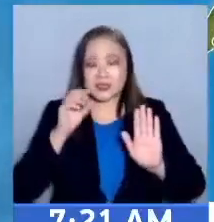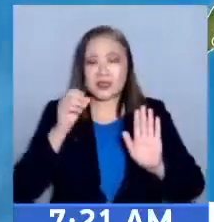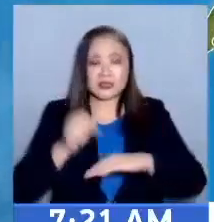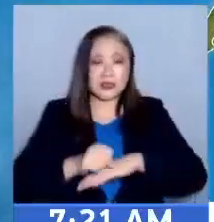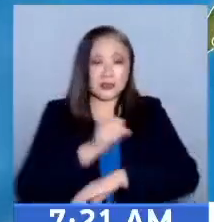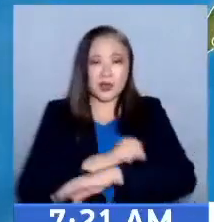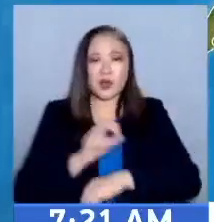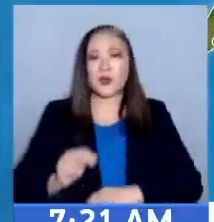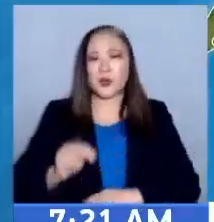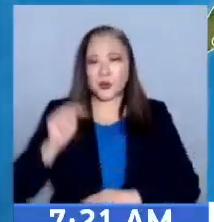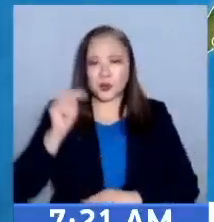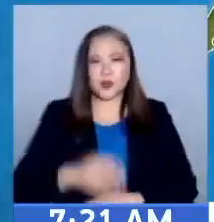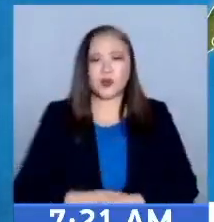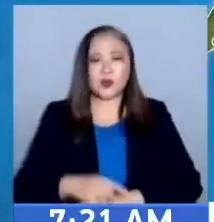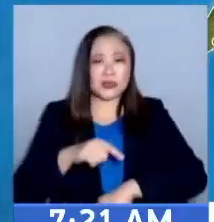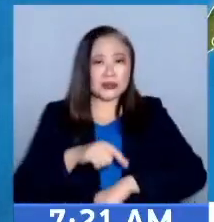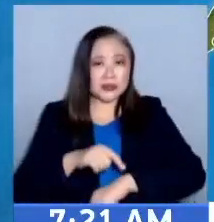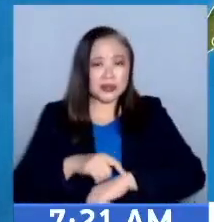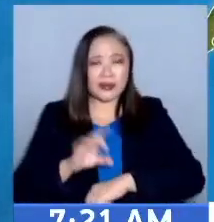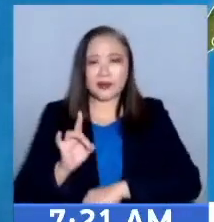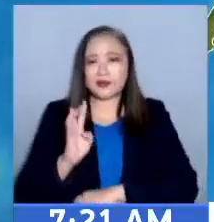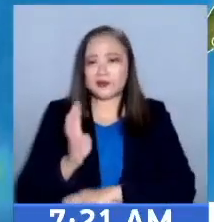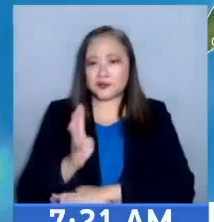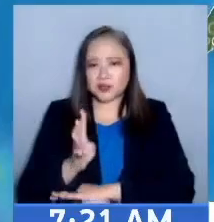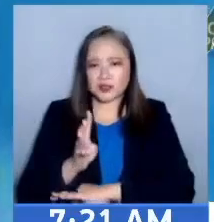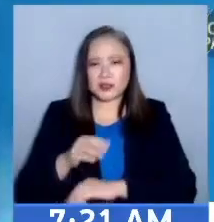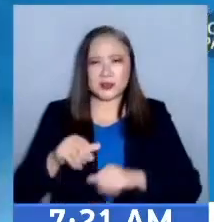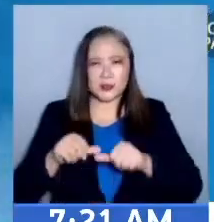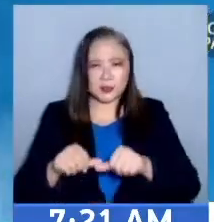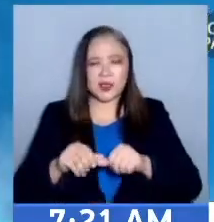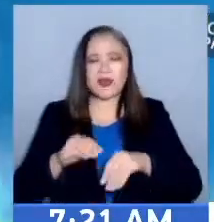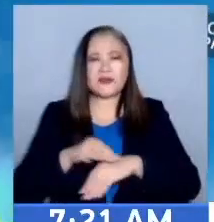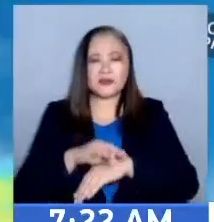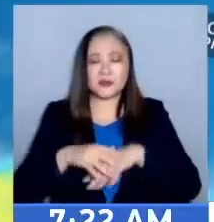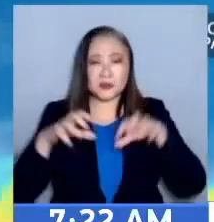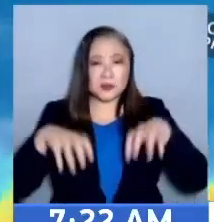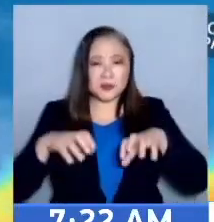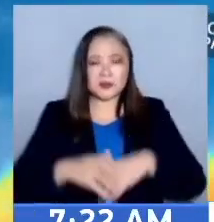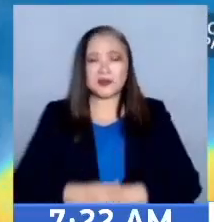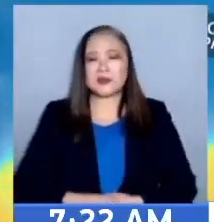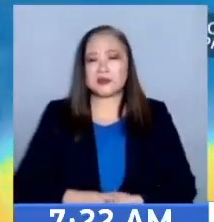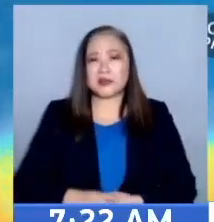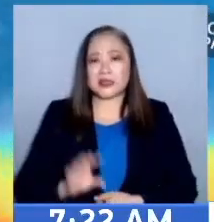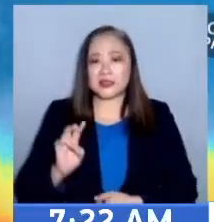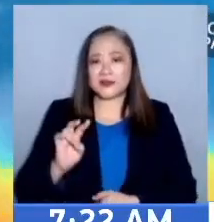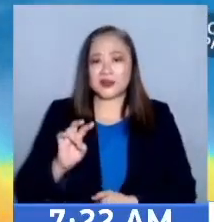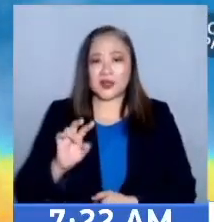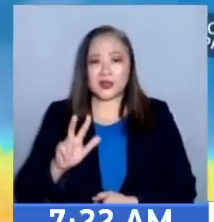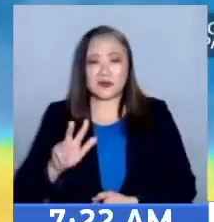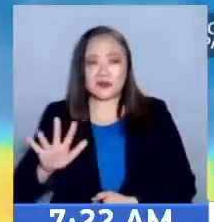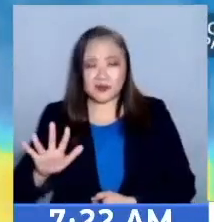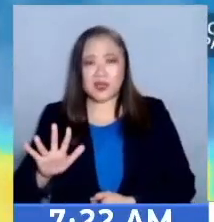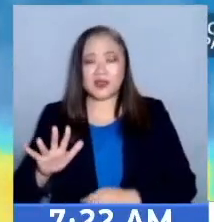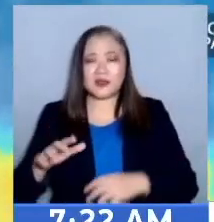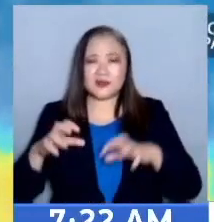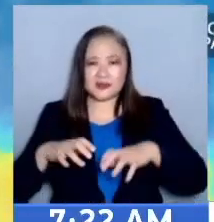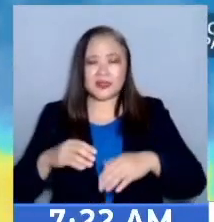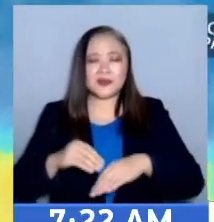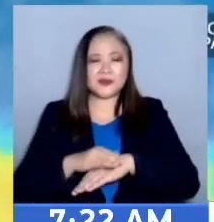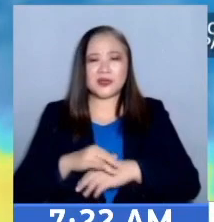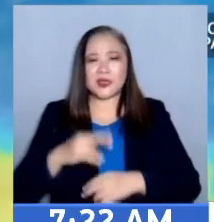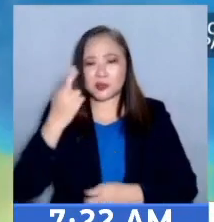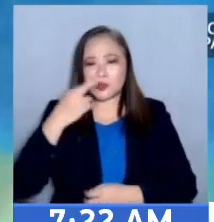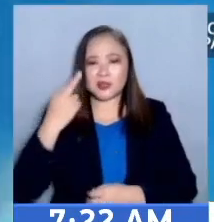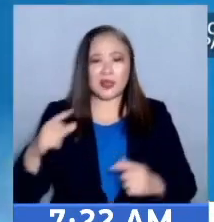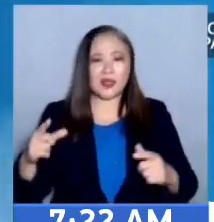8:40 ngayong umaga. Aabuti naman ng hanggang 7:35 ng umaga ang thunderstorm advisory sa Laguna, Rizal at ilang panig ng